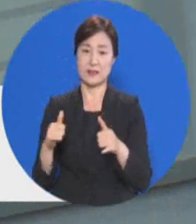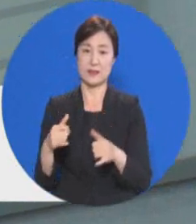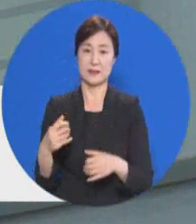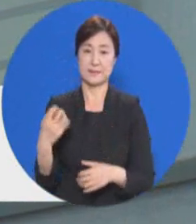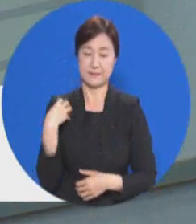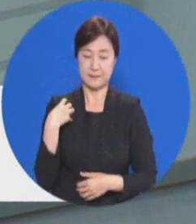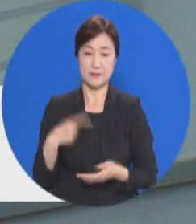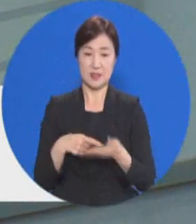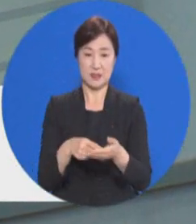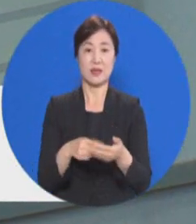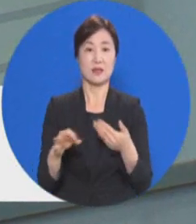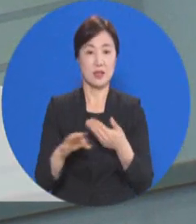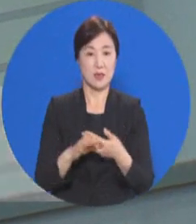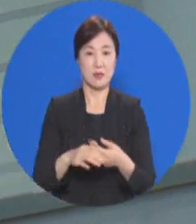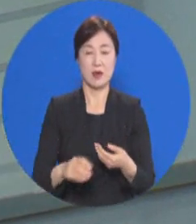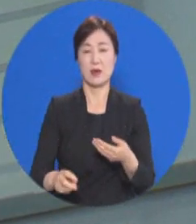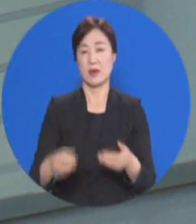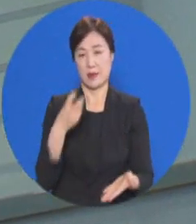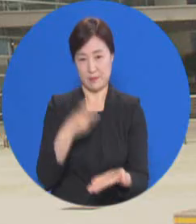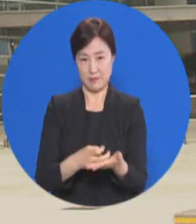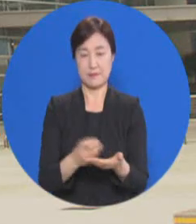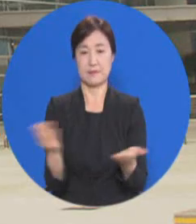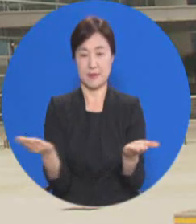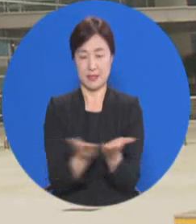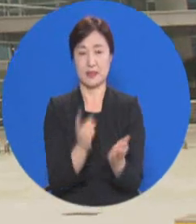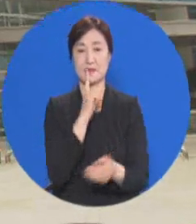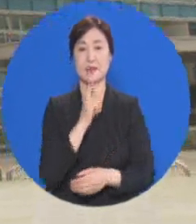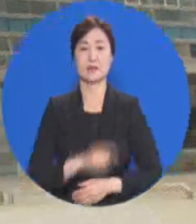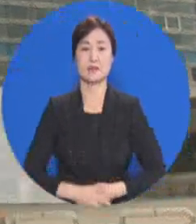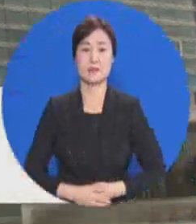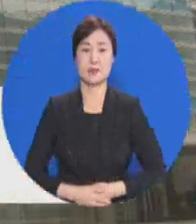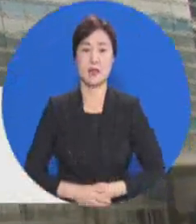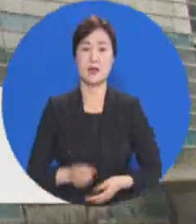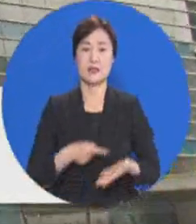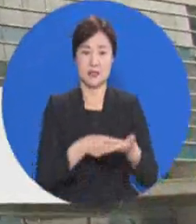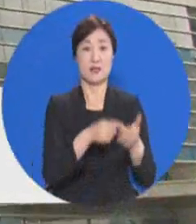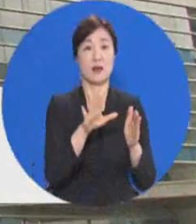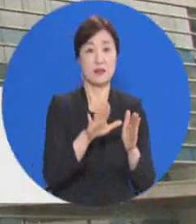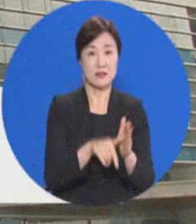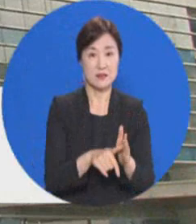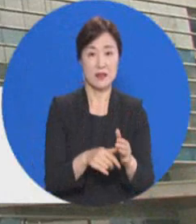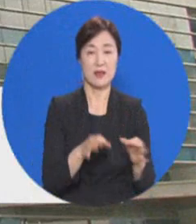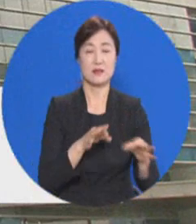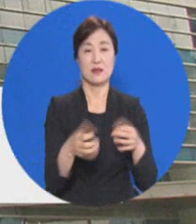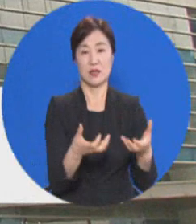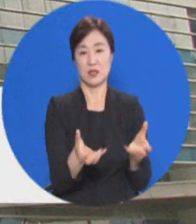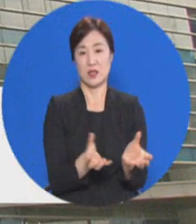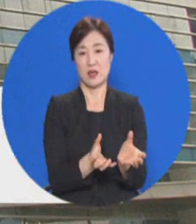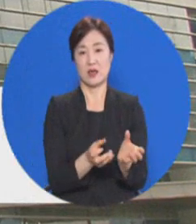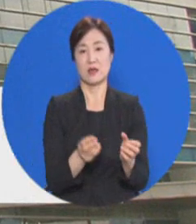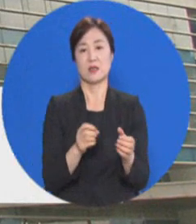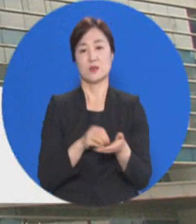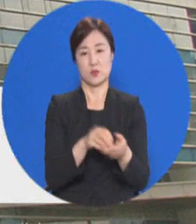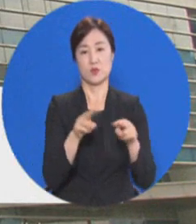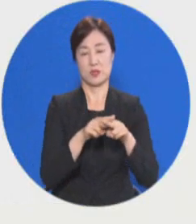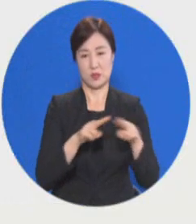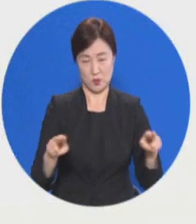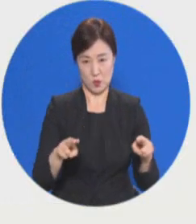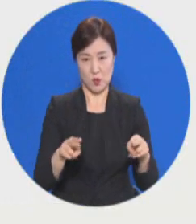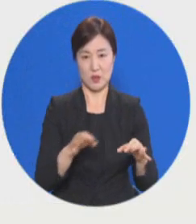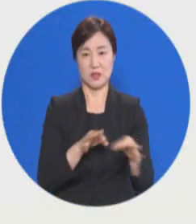합법적으로 보조금 지급이 가능했다는 겁니다. 신청 당시에는 상인회가 등록 취소돼서 상인회로는 안